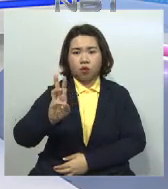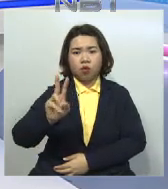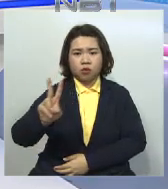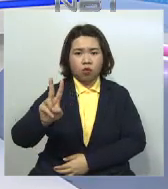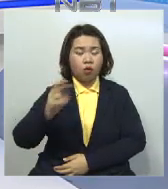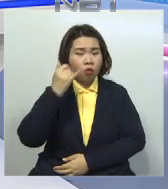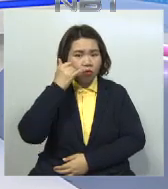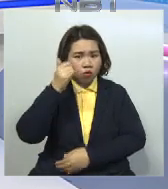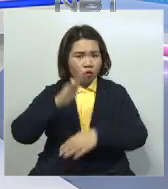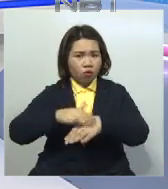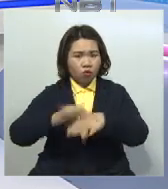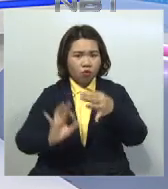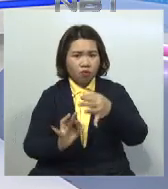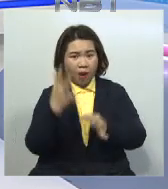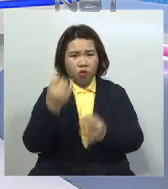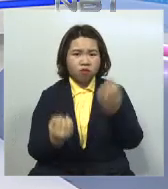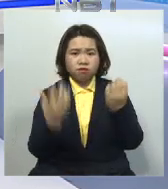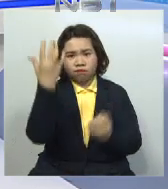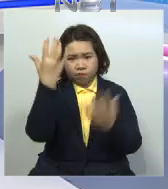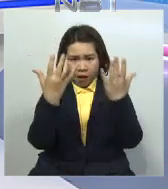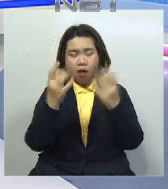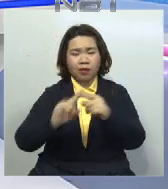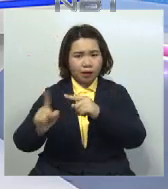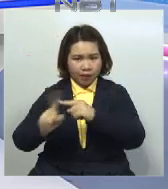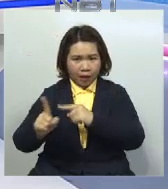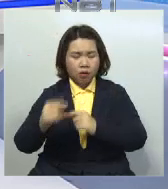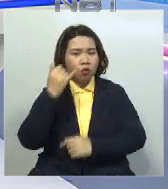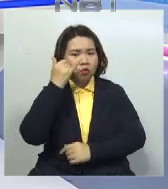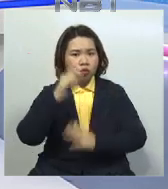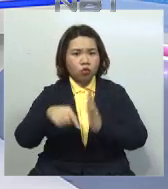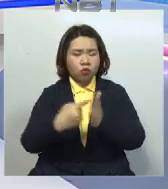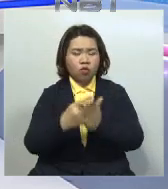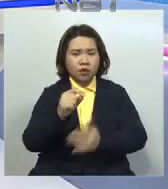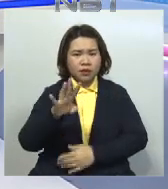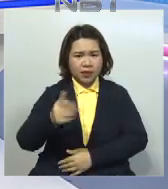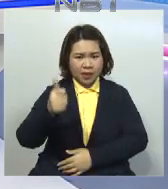1362รับแจ้งเหตุไฟไหม้ป่าหรือว่าการเผาในที่โล่ง24ชั่วโมงนะคะ